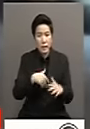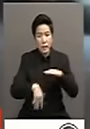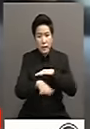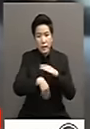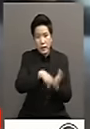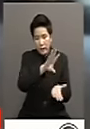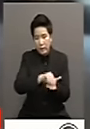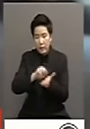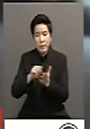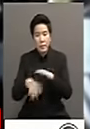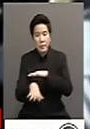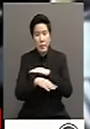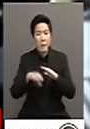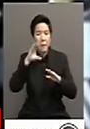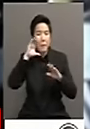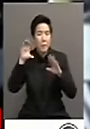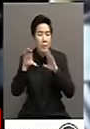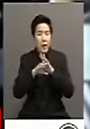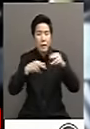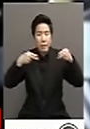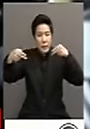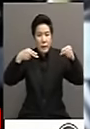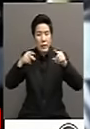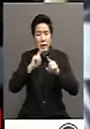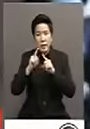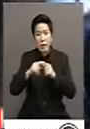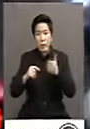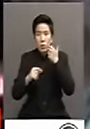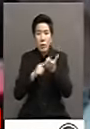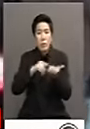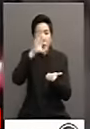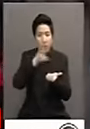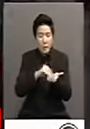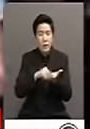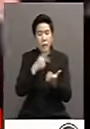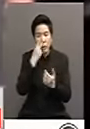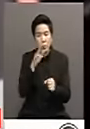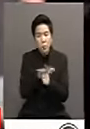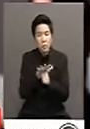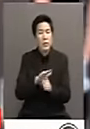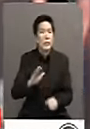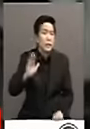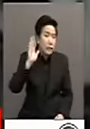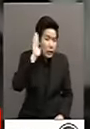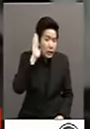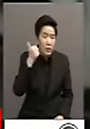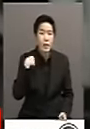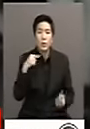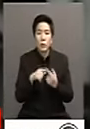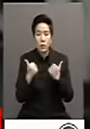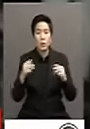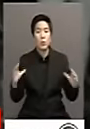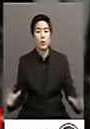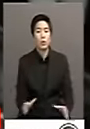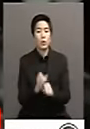ทั้งพยานทั้งภาพจากกล้องวงจรปิดข้อมูลจากโทรศัพท์ก็มีน้ำหนักที่เชื่อถือได้ที่พอจะสรุป